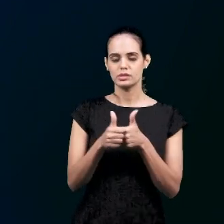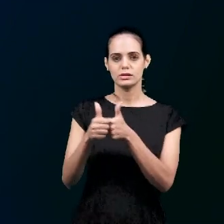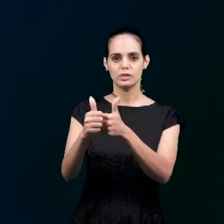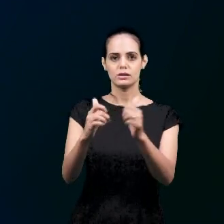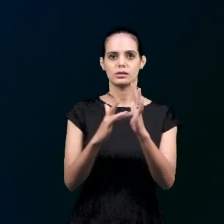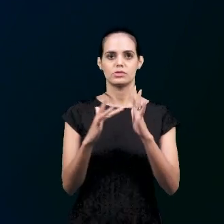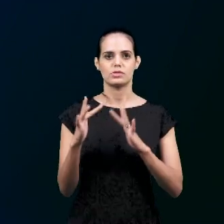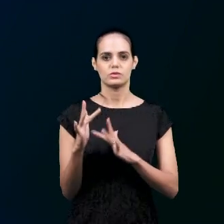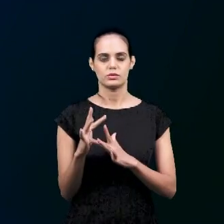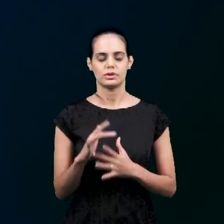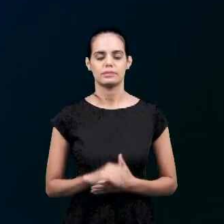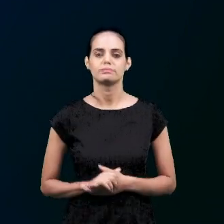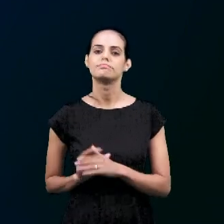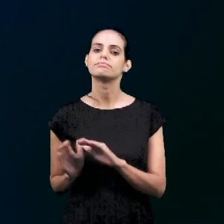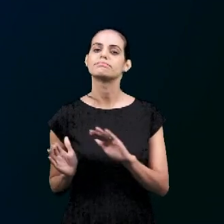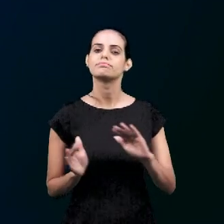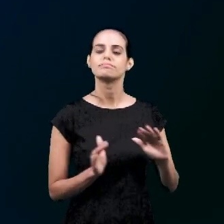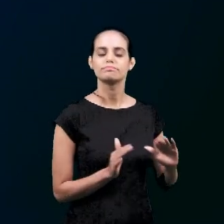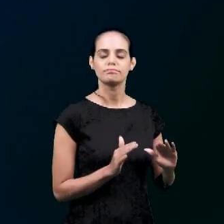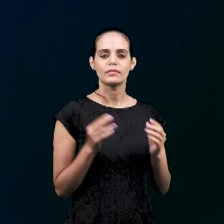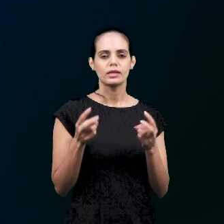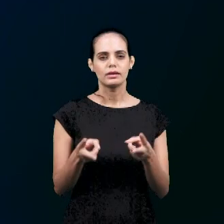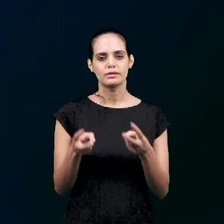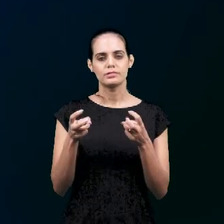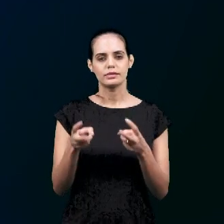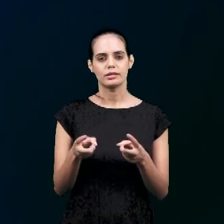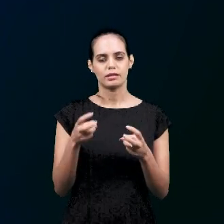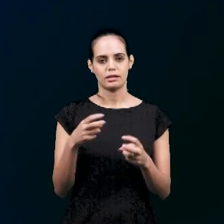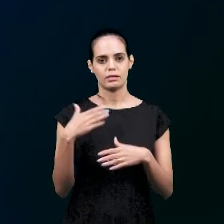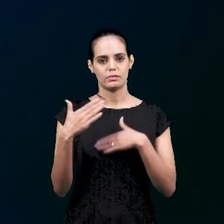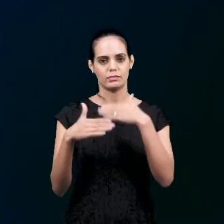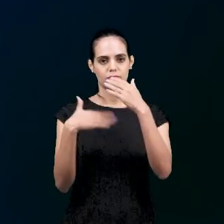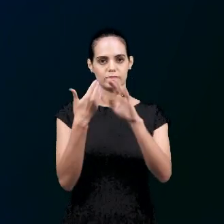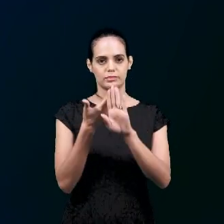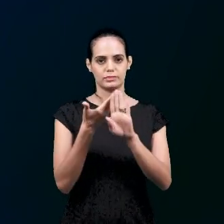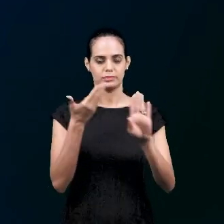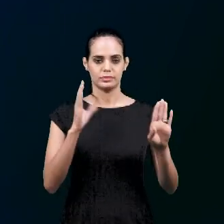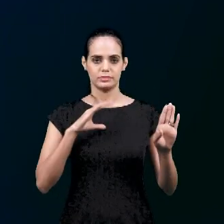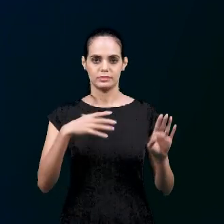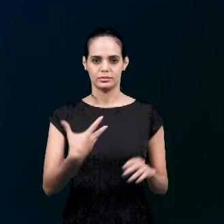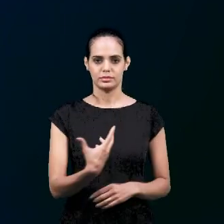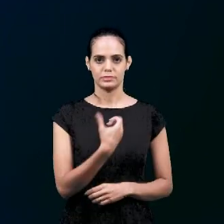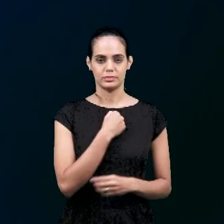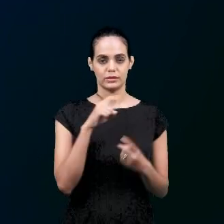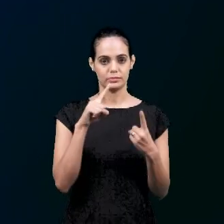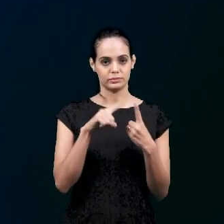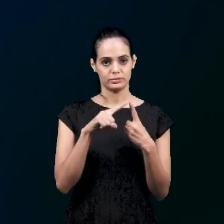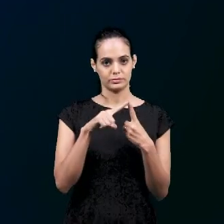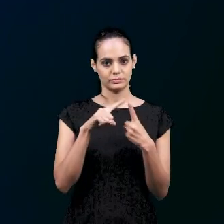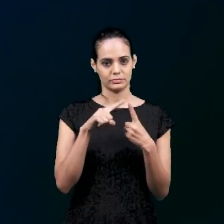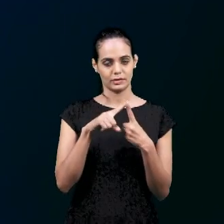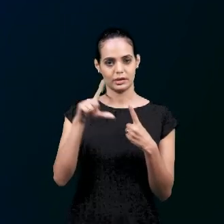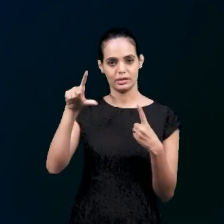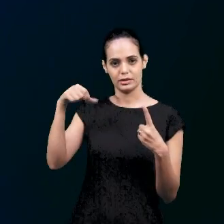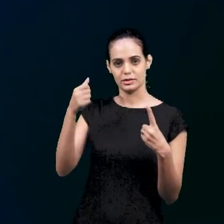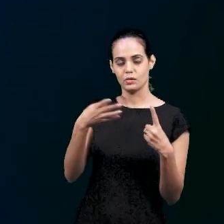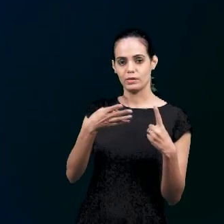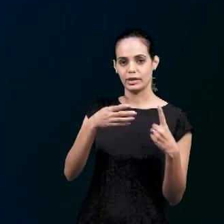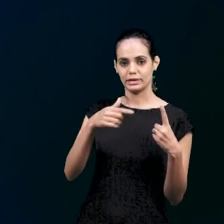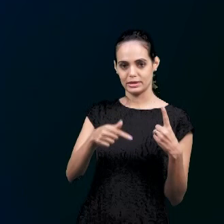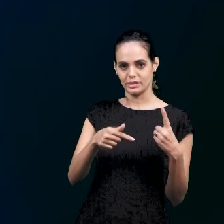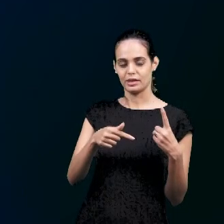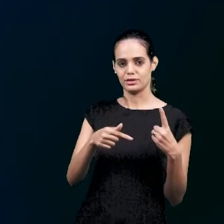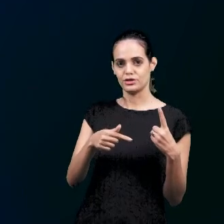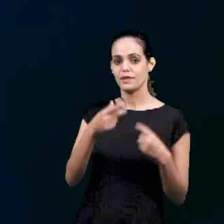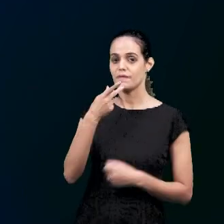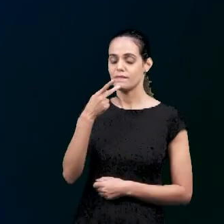le redonne la vue, il décide de servir le Seigneur. Cité dans le texte de doctrine de salut. L'élection se trouve dans le verset 47,